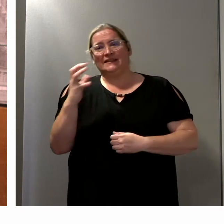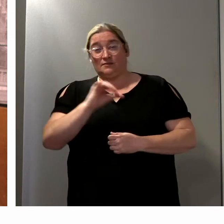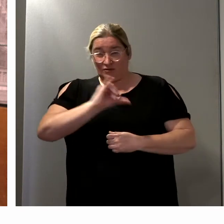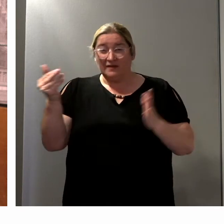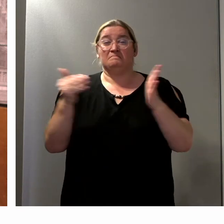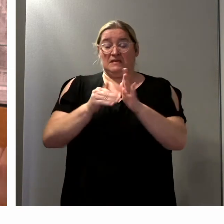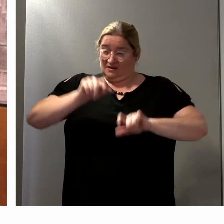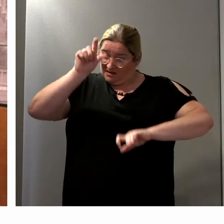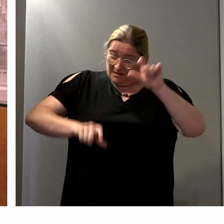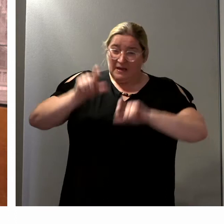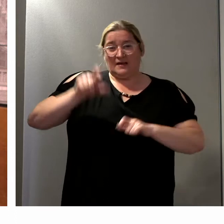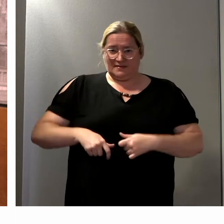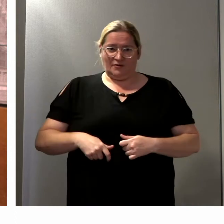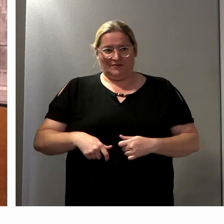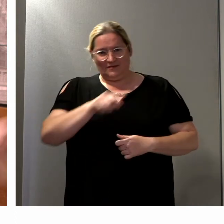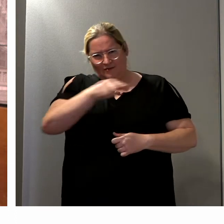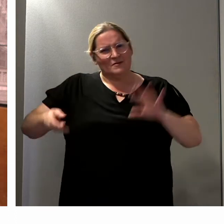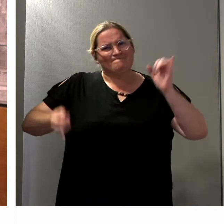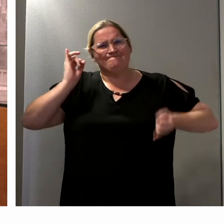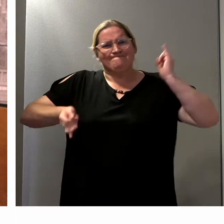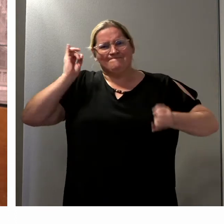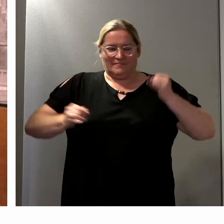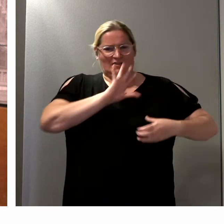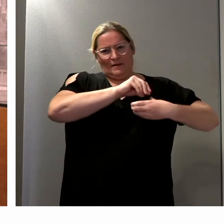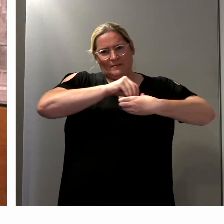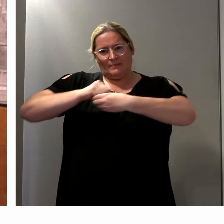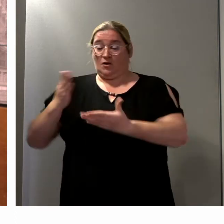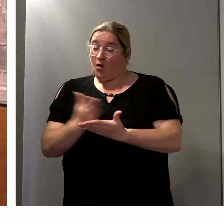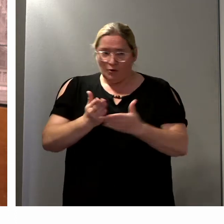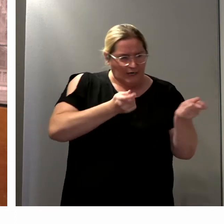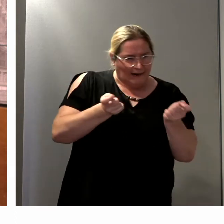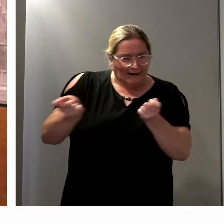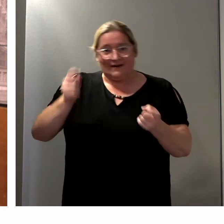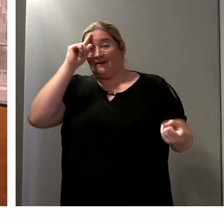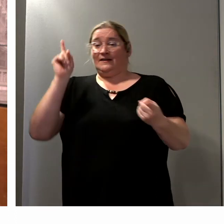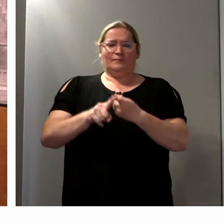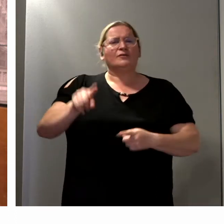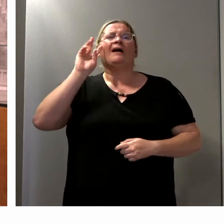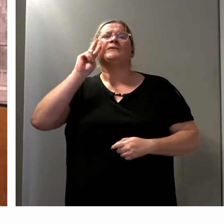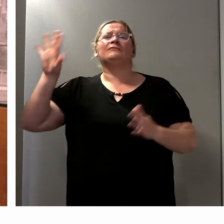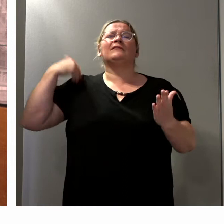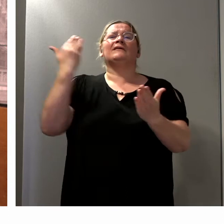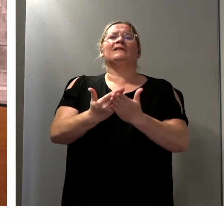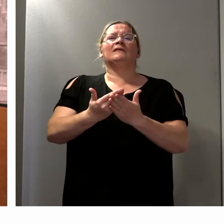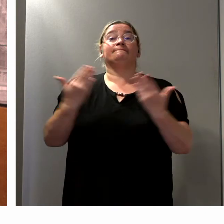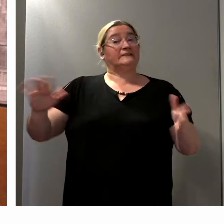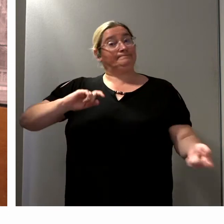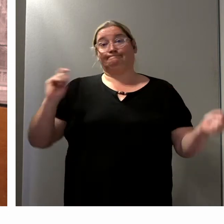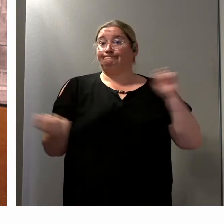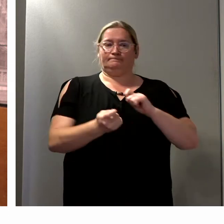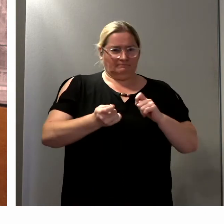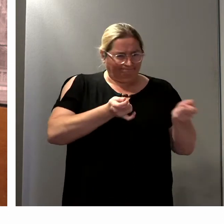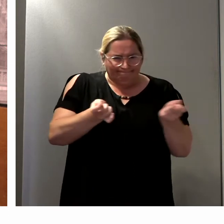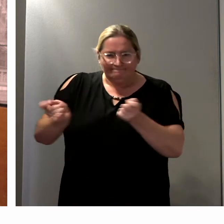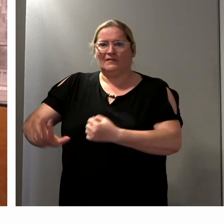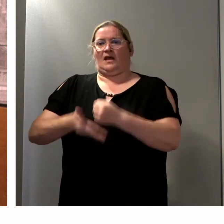fait du coup beaucoup de monde à embarquer et donc un véritable projet de conduite du changement. On va y revenir parce que ça fait partie évidemment